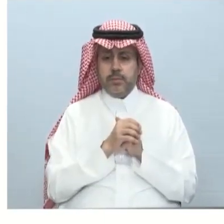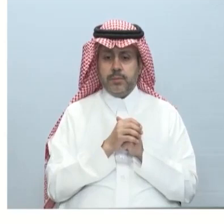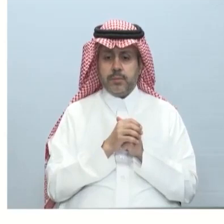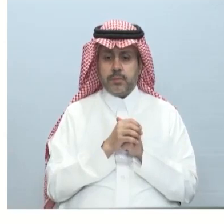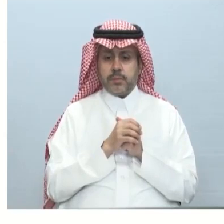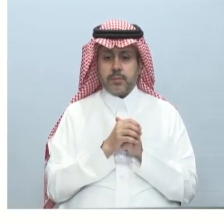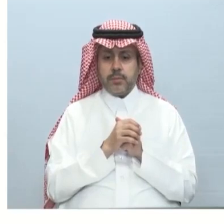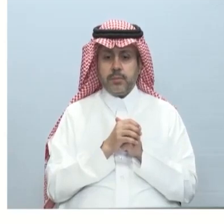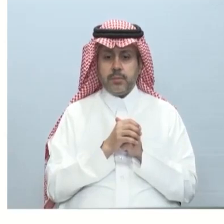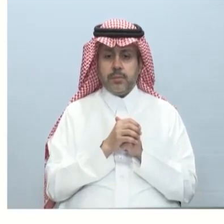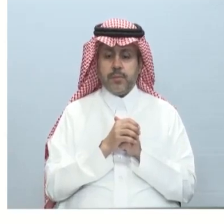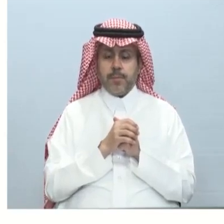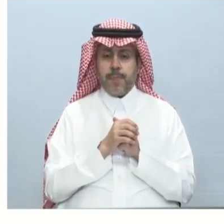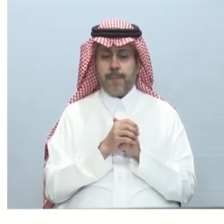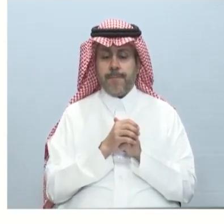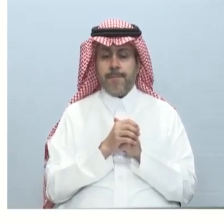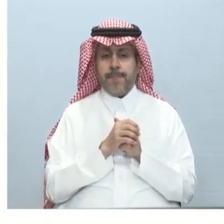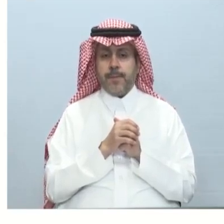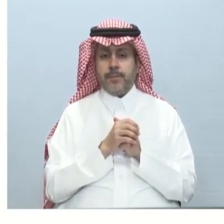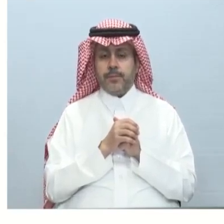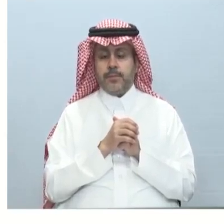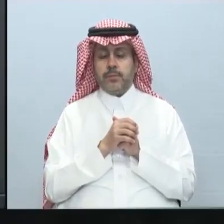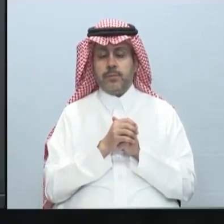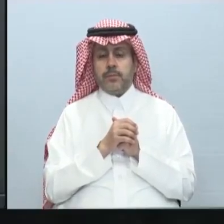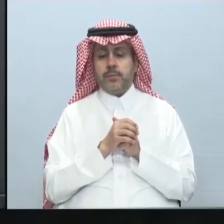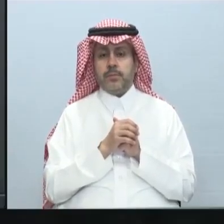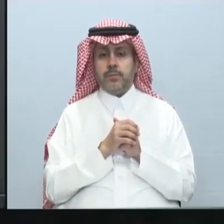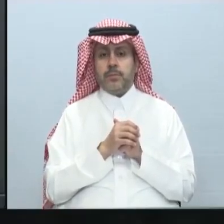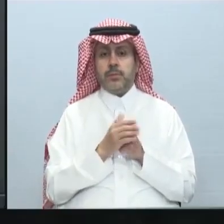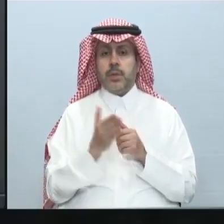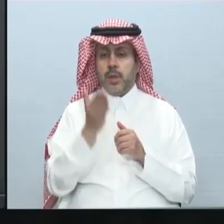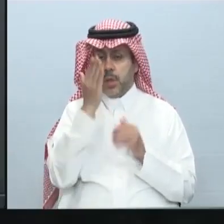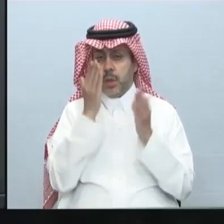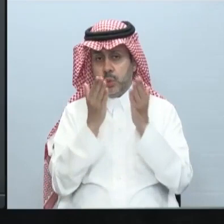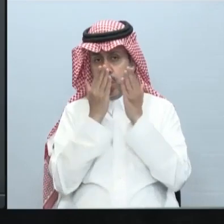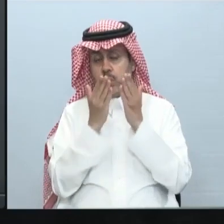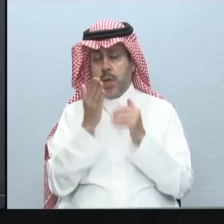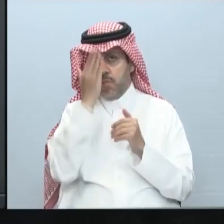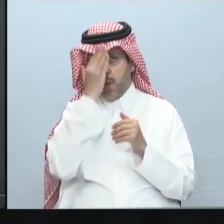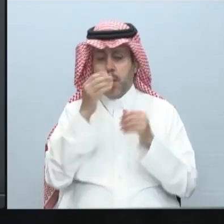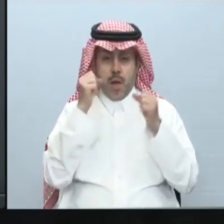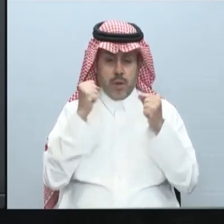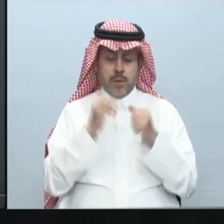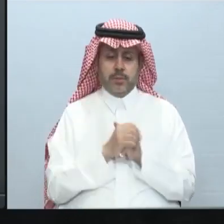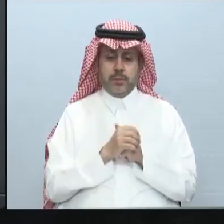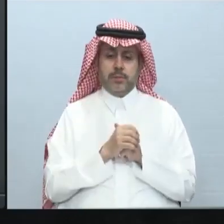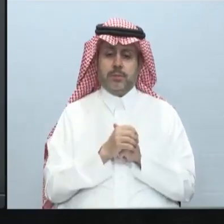وهي الدعاء الدعاء عباده عظيمه جدا جدا جدا اخواني